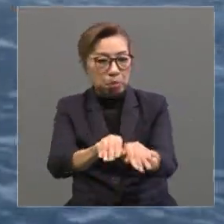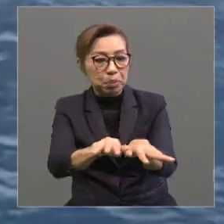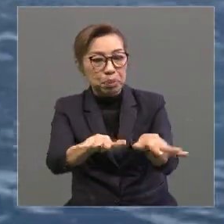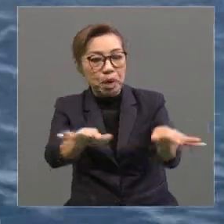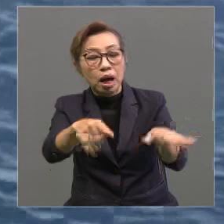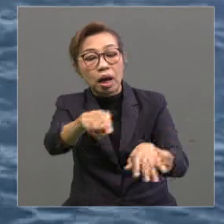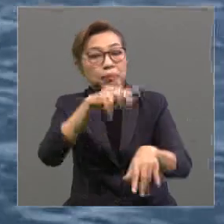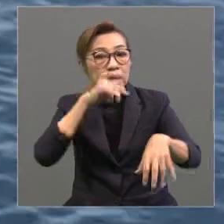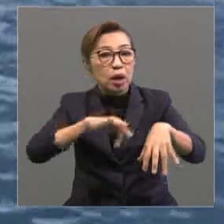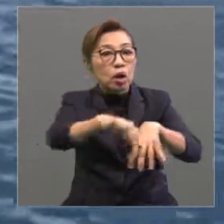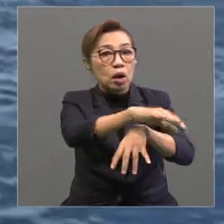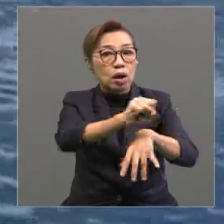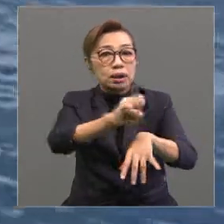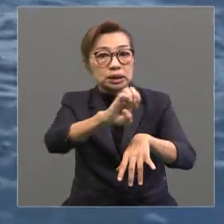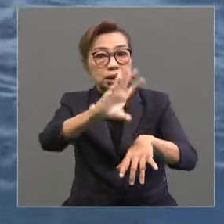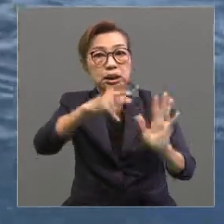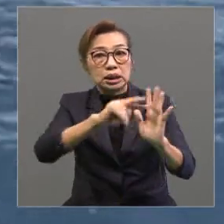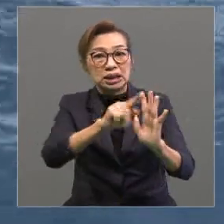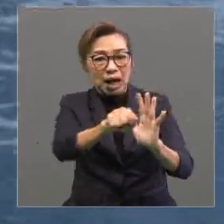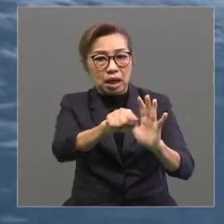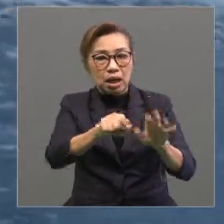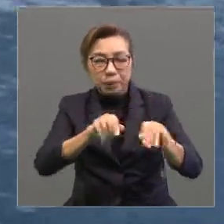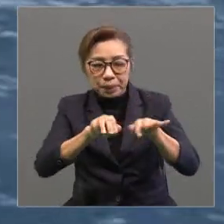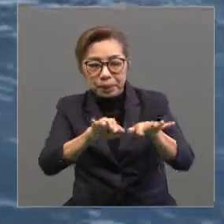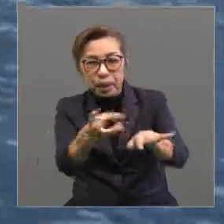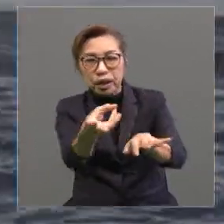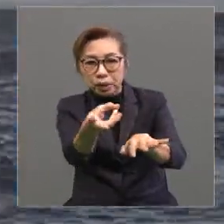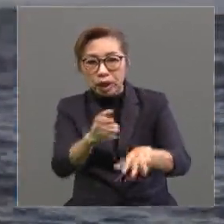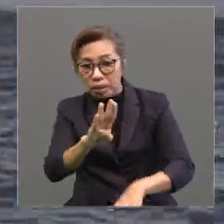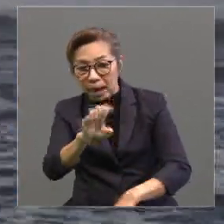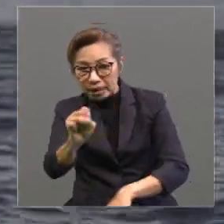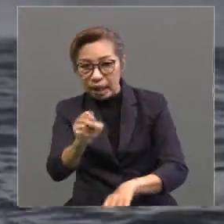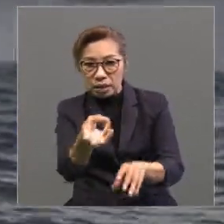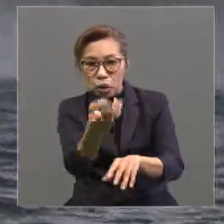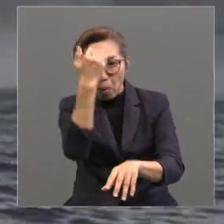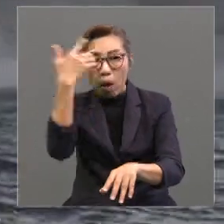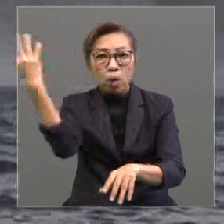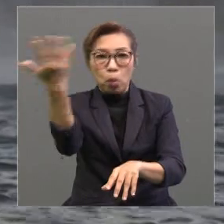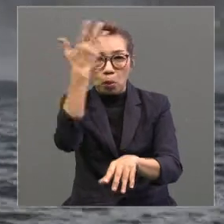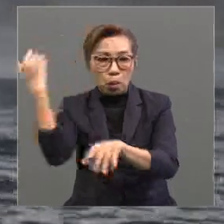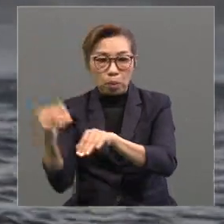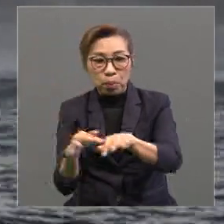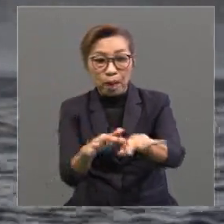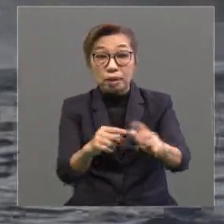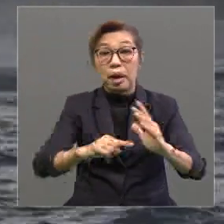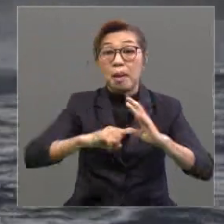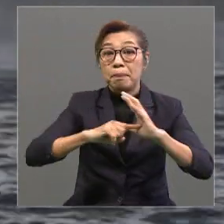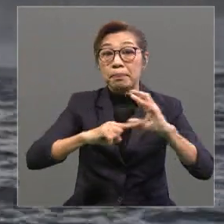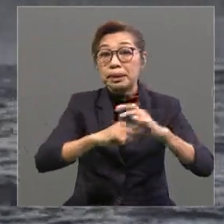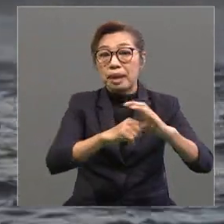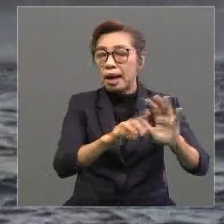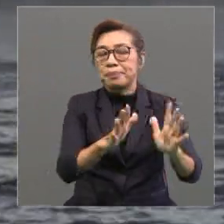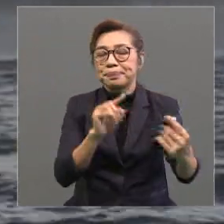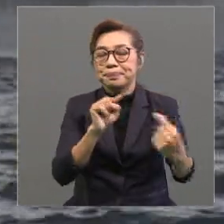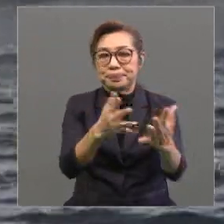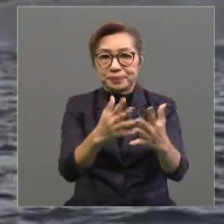ท้ายเกาะสีชังบางๆครับและอาจจะไปถึงบางแสนเล็กน้อยตามทิศทางของลมแต่บอกว่าไปไม่ถึงพัทยาอย่างแน่นอน